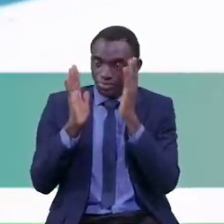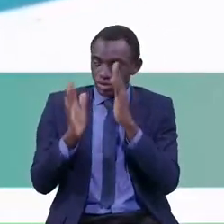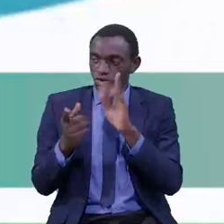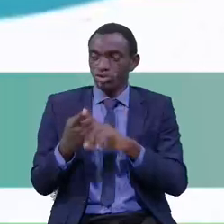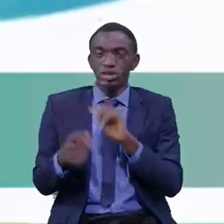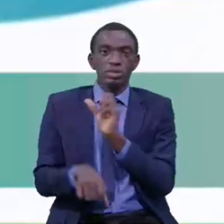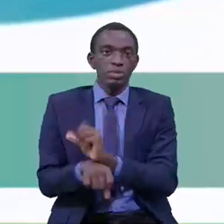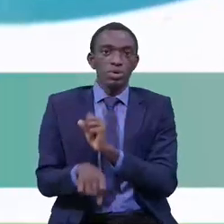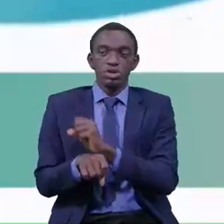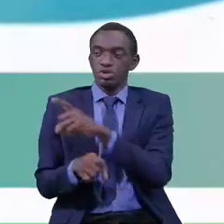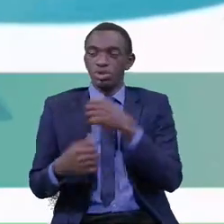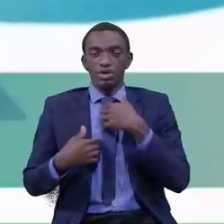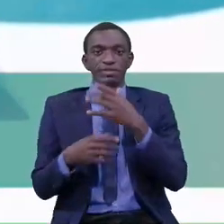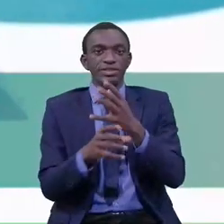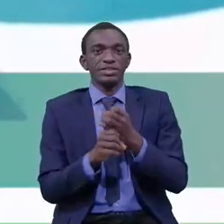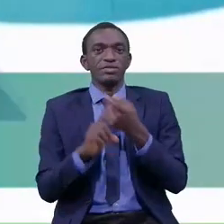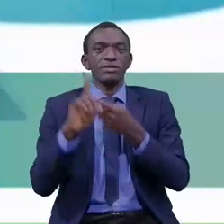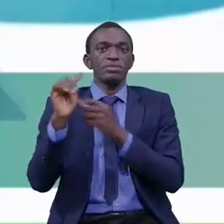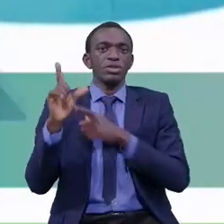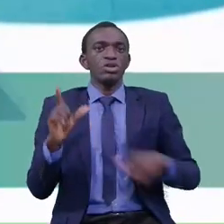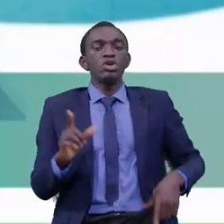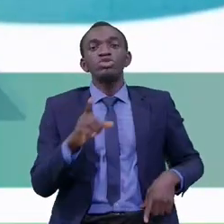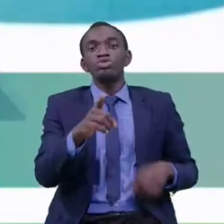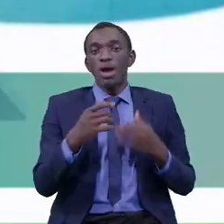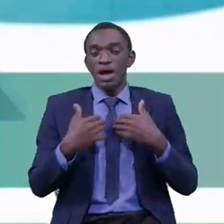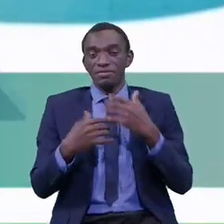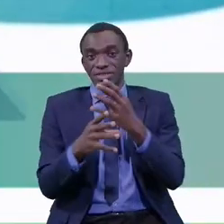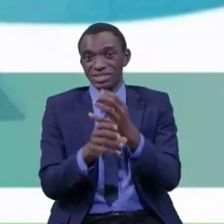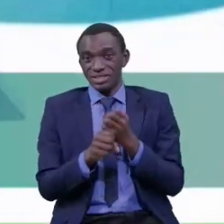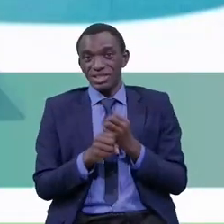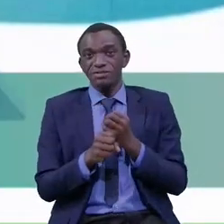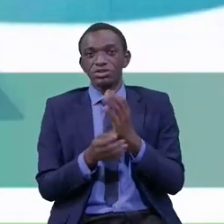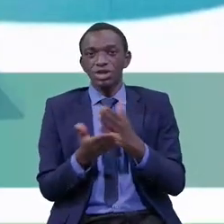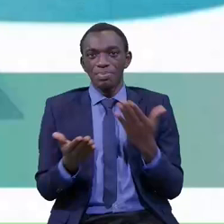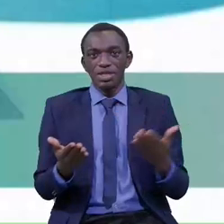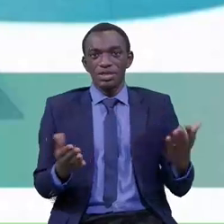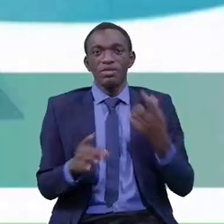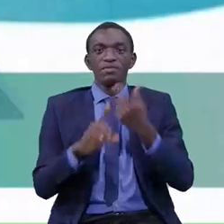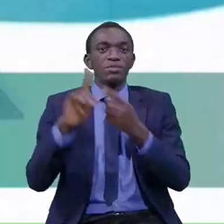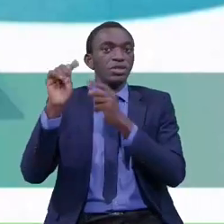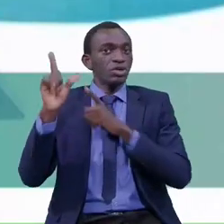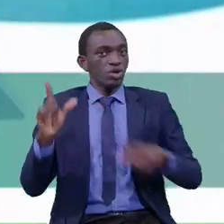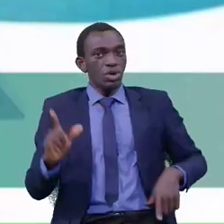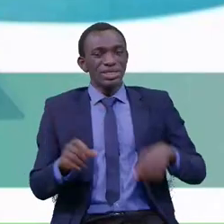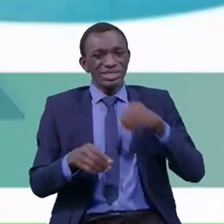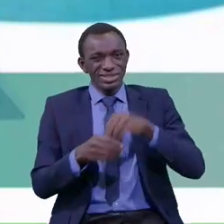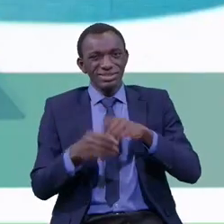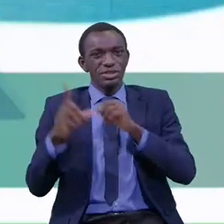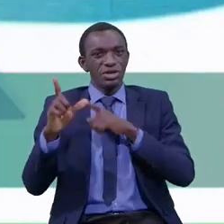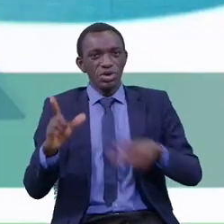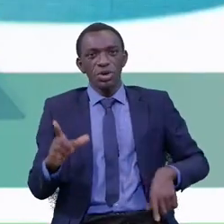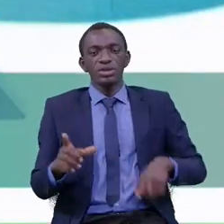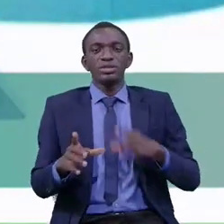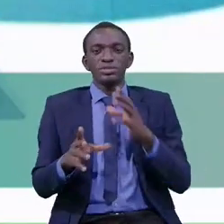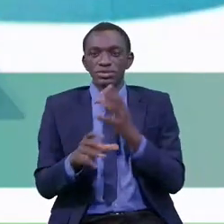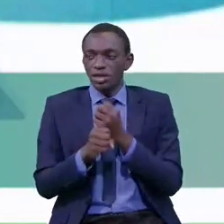Seigneur. Tu as reçu quelque chose de la part du Seigneur, dans le Seigneur. Prends garde à